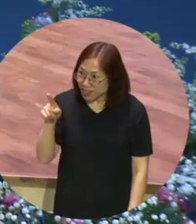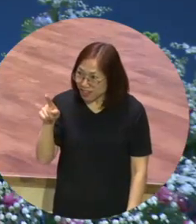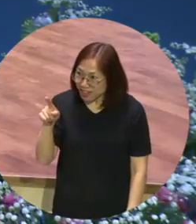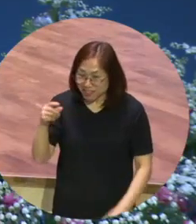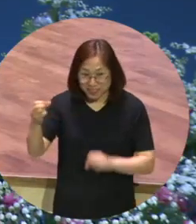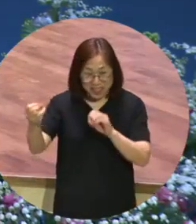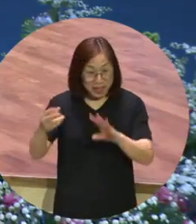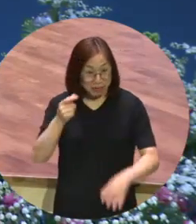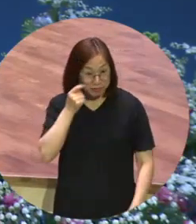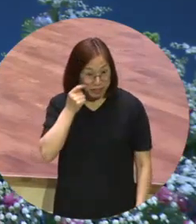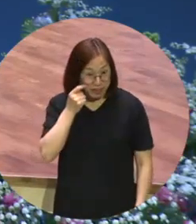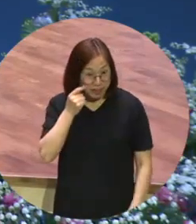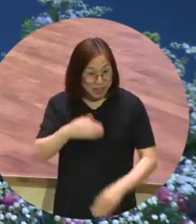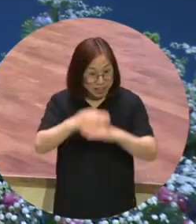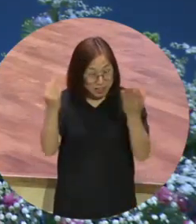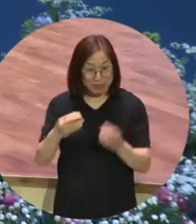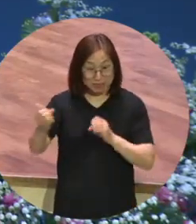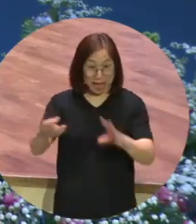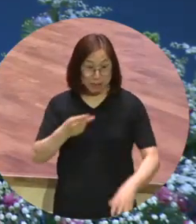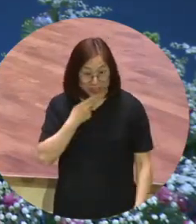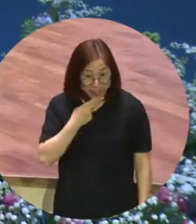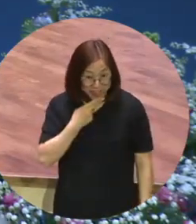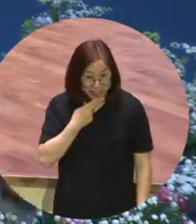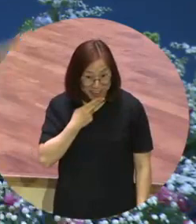대답 못하는 분이 전부 답이 안 났나 이거.